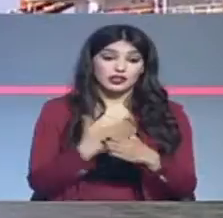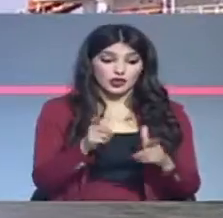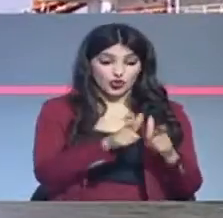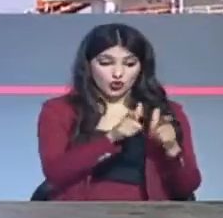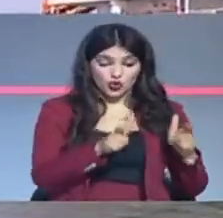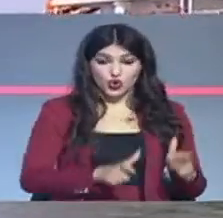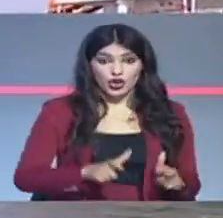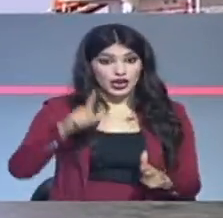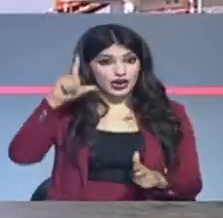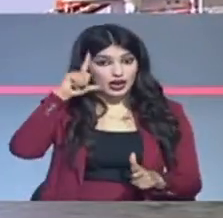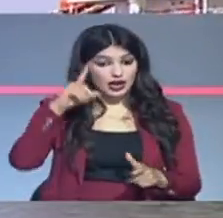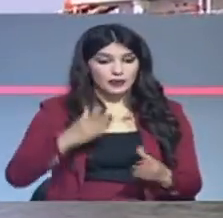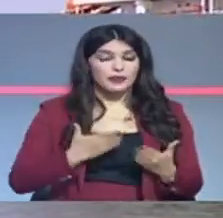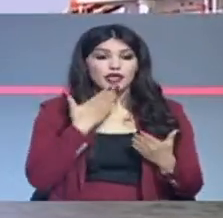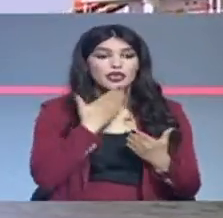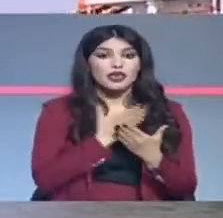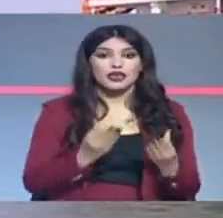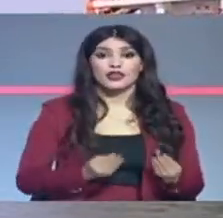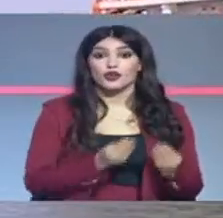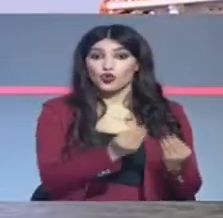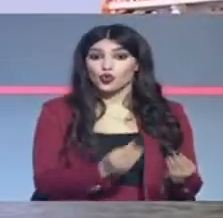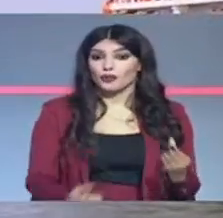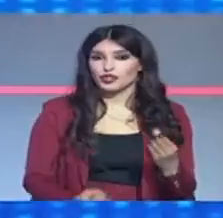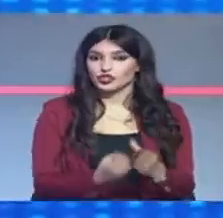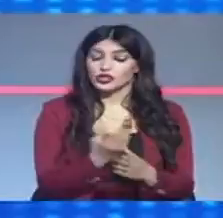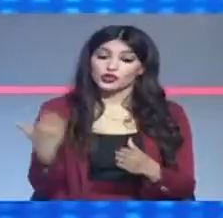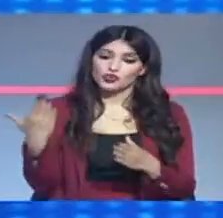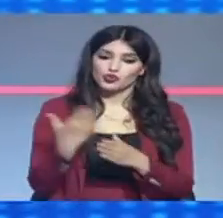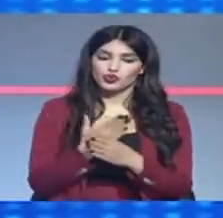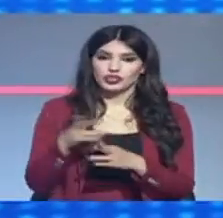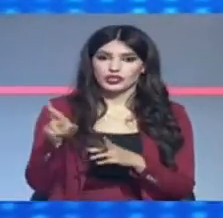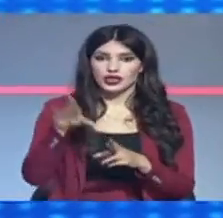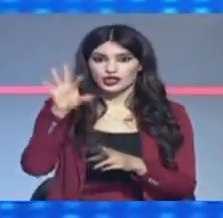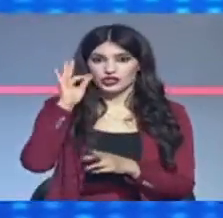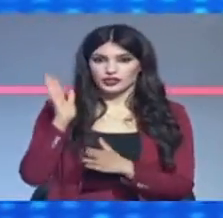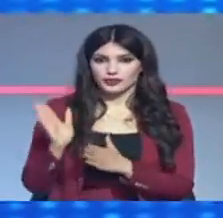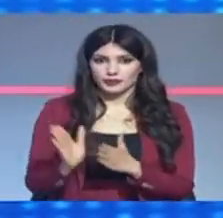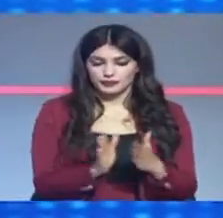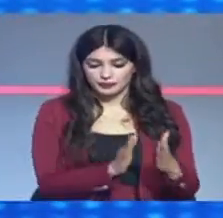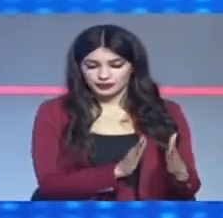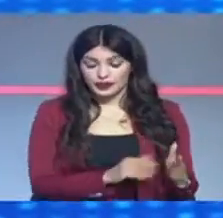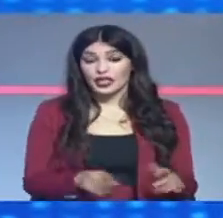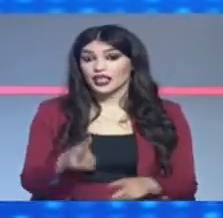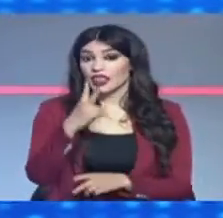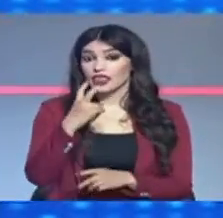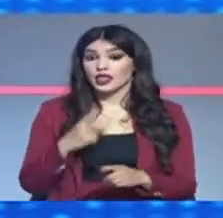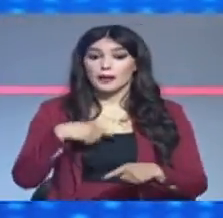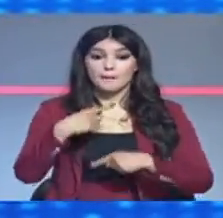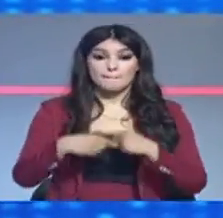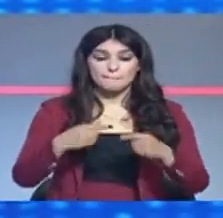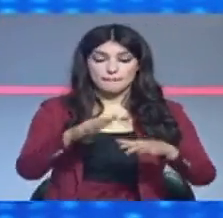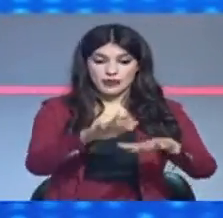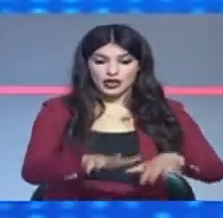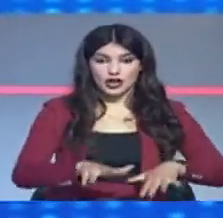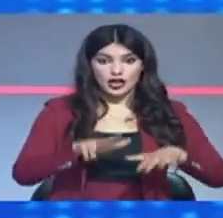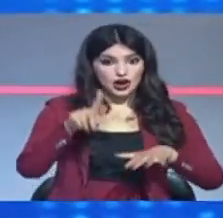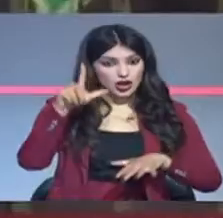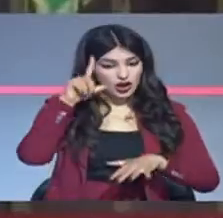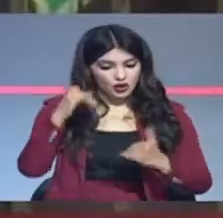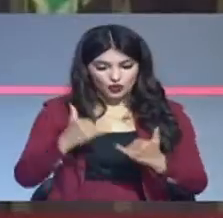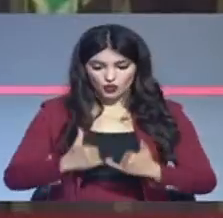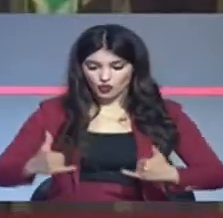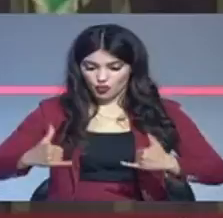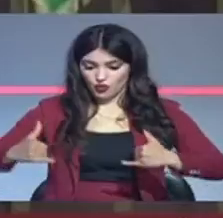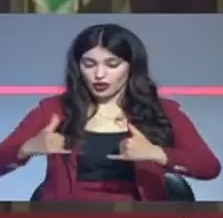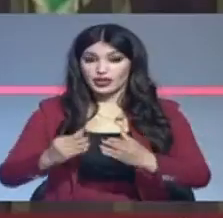البرلمان الليبي الثقه للحكومه الجديده والى اليوم الثاني على التوالي يواصل البرلمان الليبي جلساته الخاصه